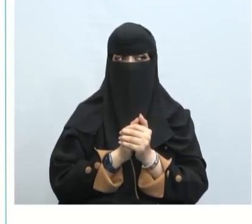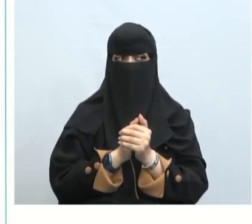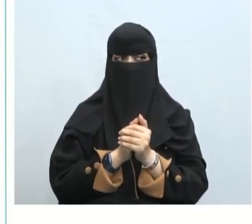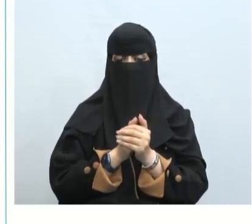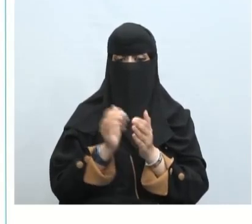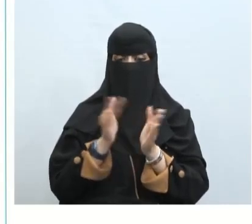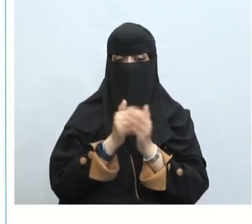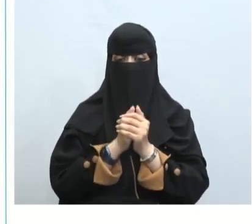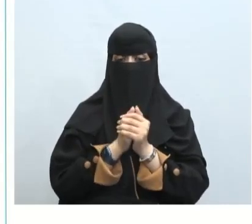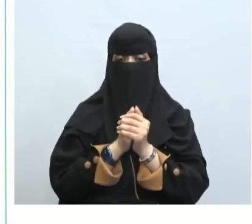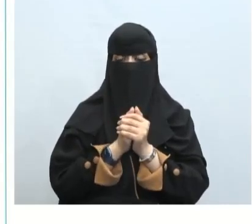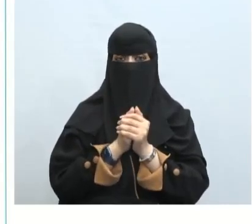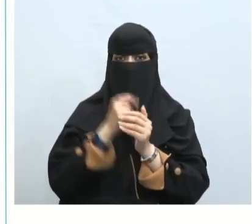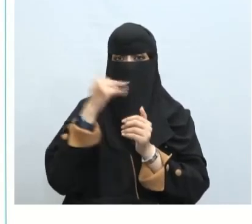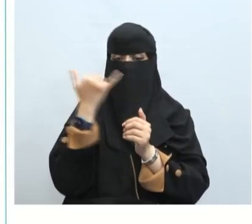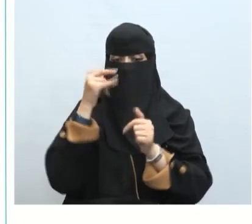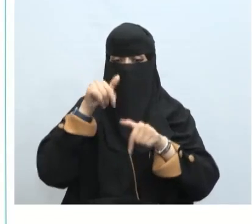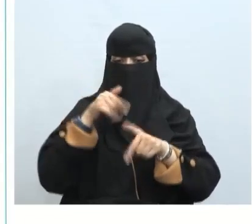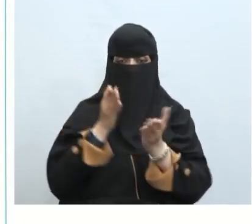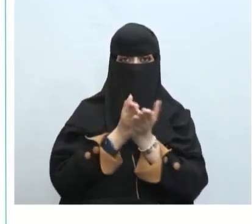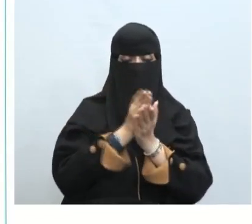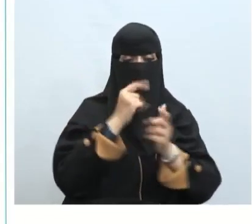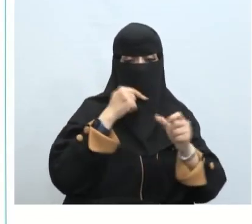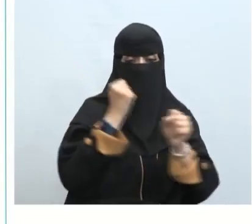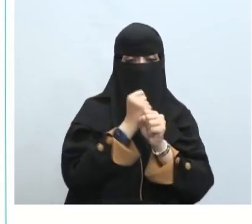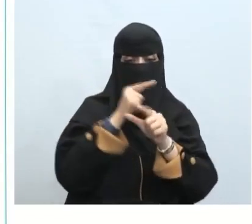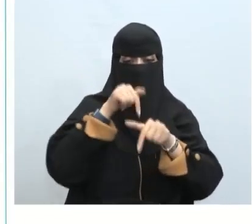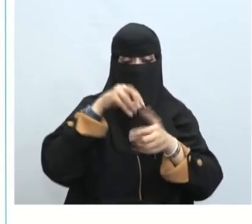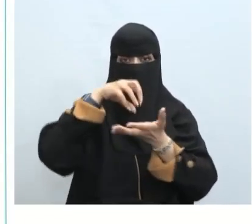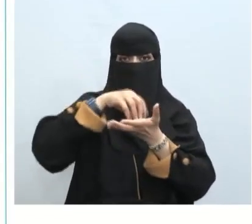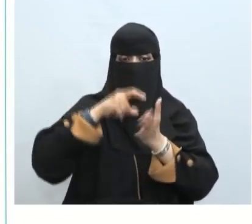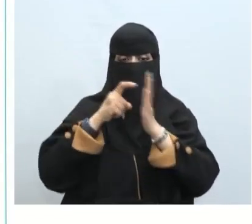حقوق المواطن السعودي تيسير مجالات العمل